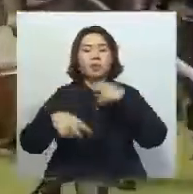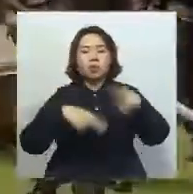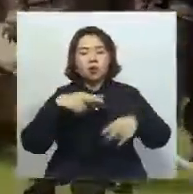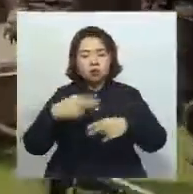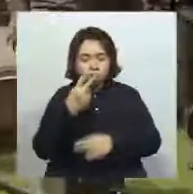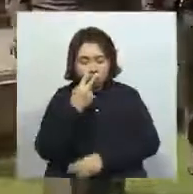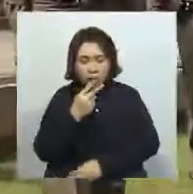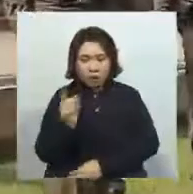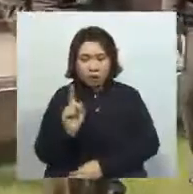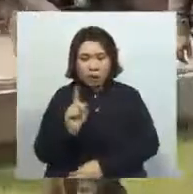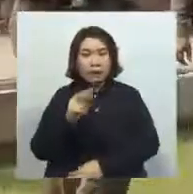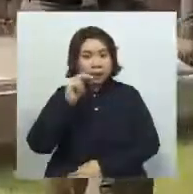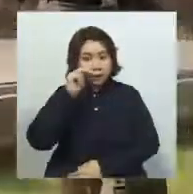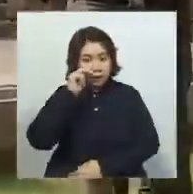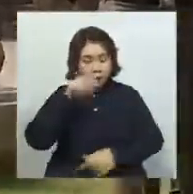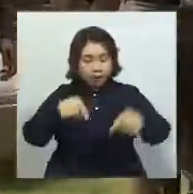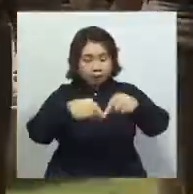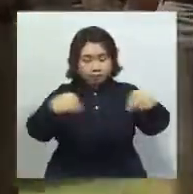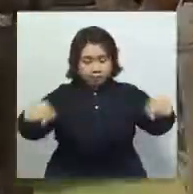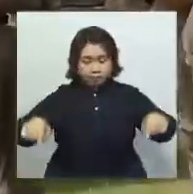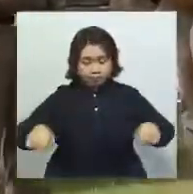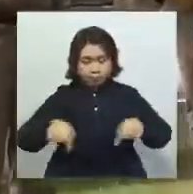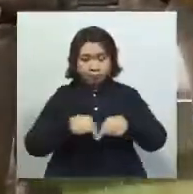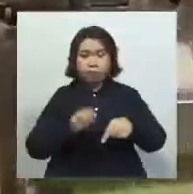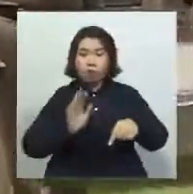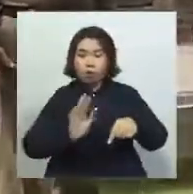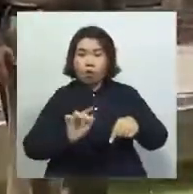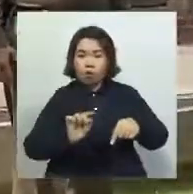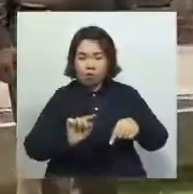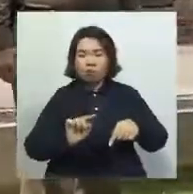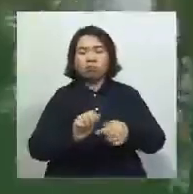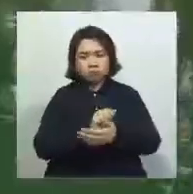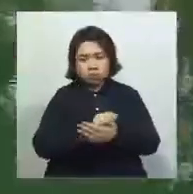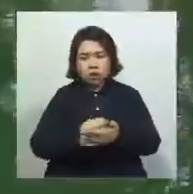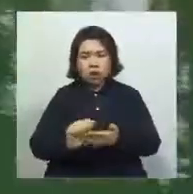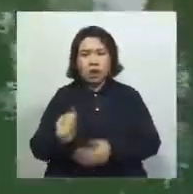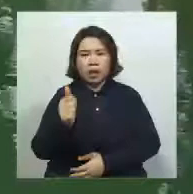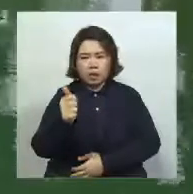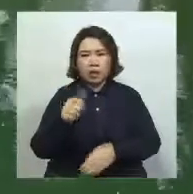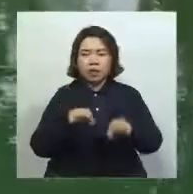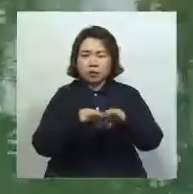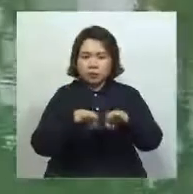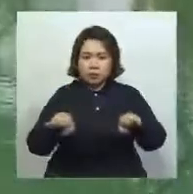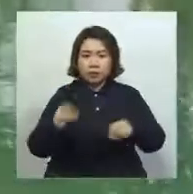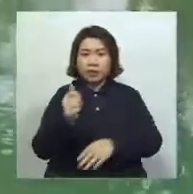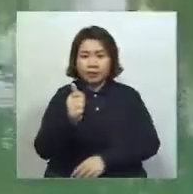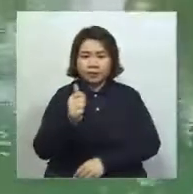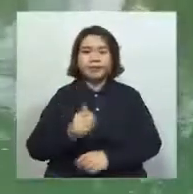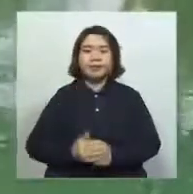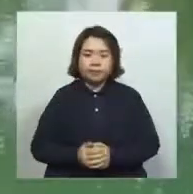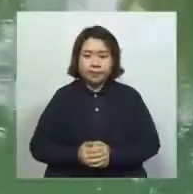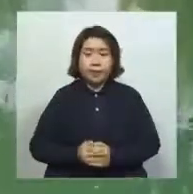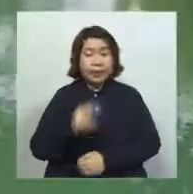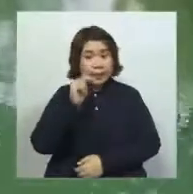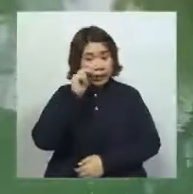เช็คก็พบว่าน้ำในแหล่งน้ำศักดิ์สิทธิ์ปราสาทสะกำแพงน้อยมีความสะอาดได้มาตรฐานสำหรับบ่อน้